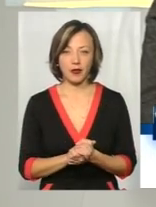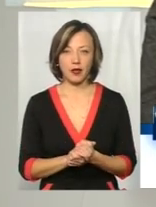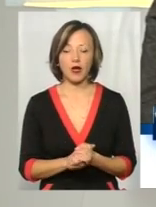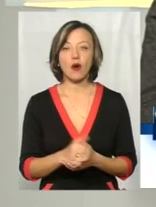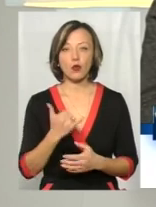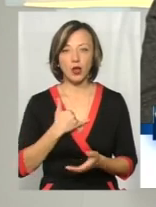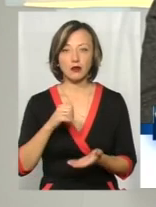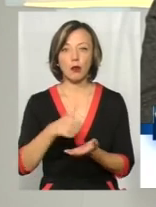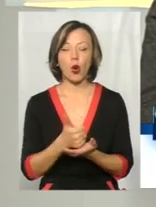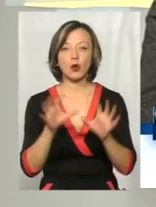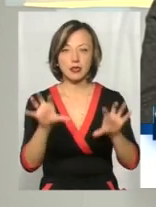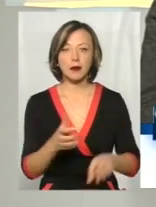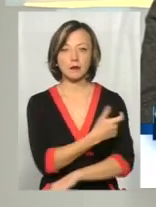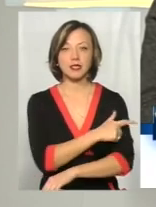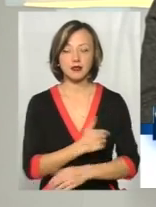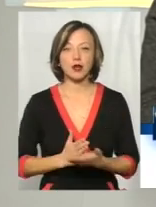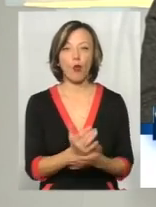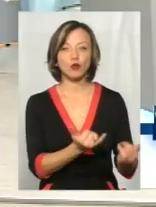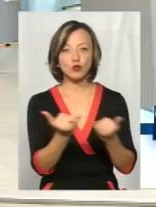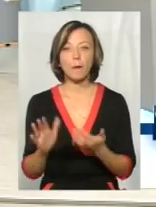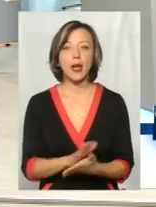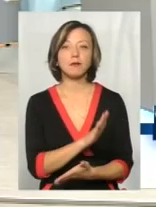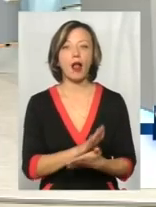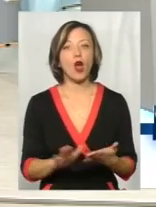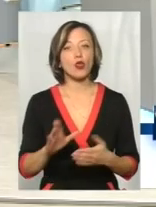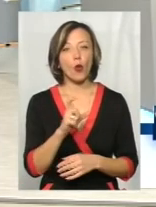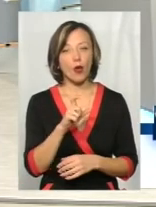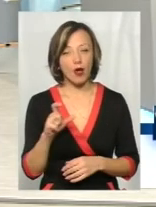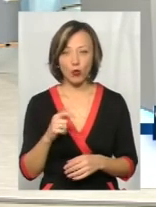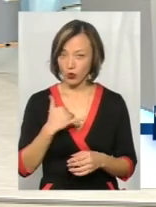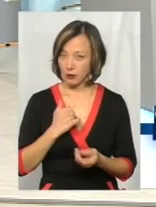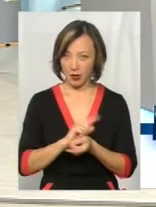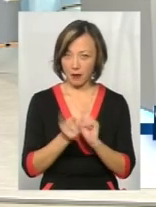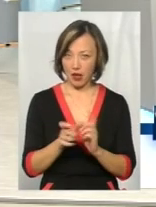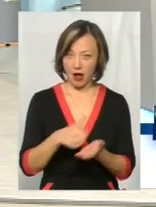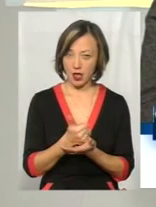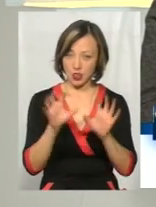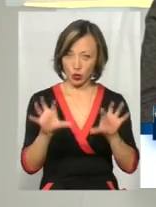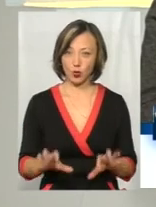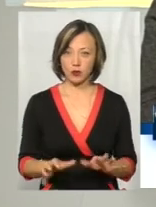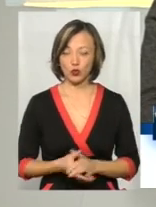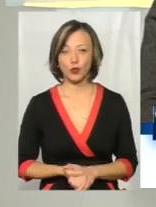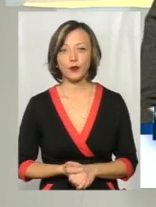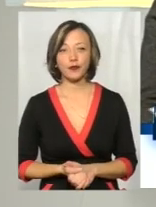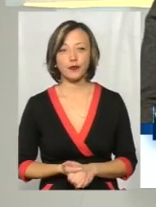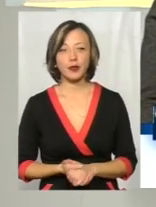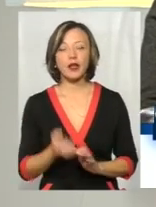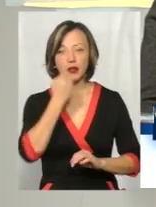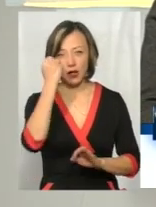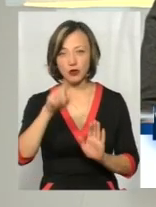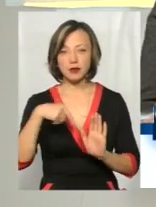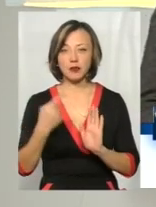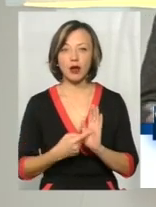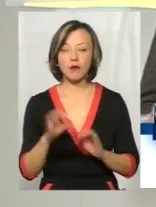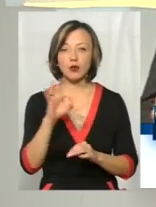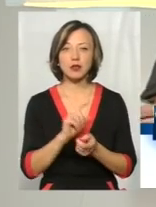Конституции медицинское обслуживание бесплатное, на что поміняли Конституцию. Дякую. Але це запитання по на